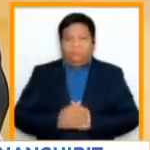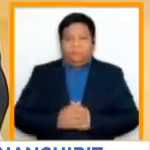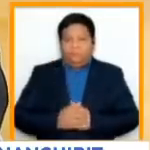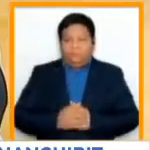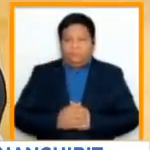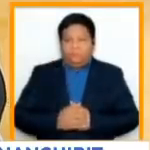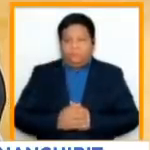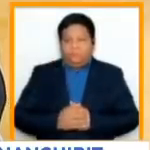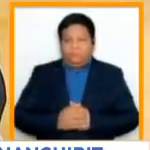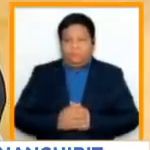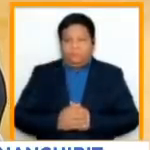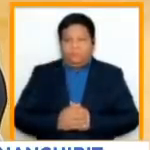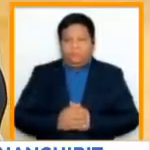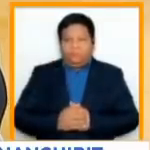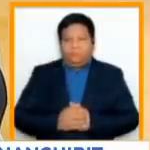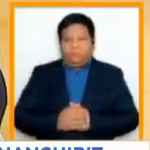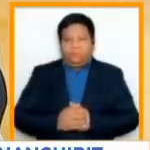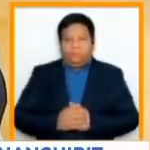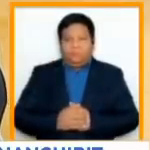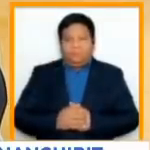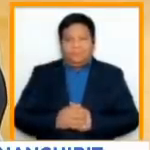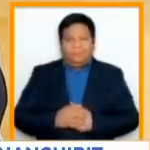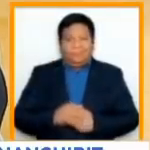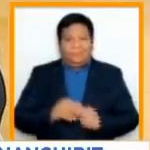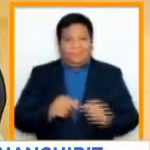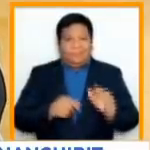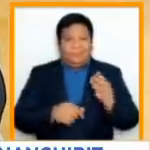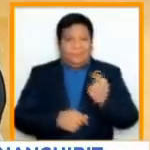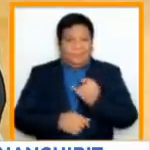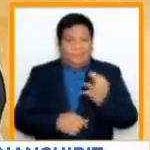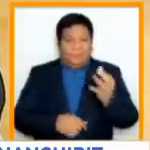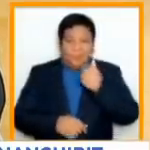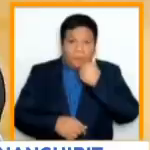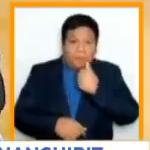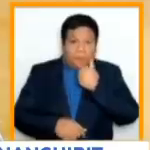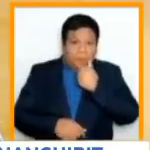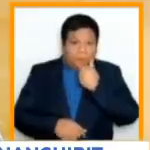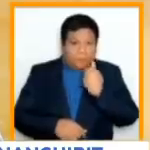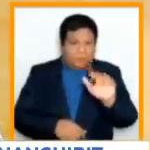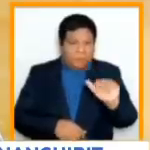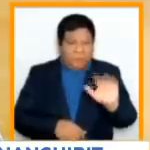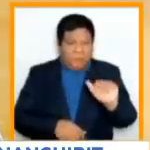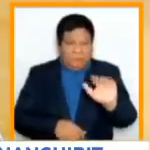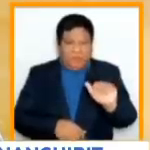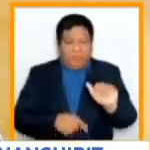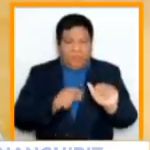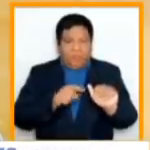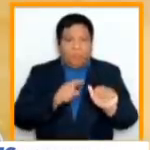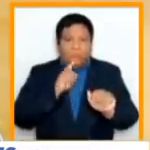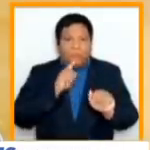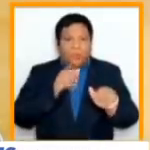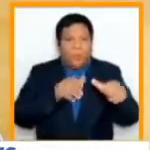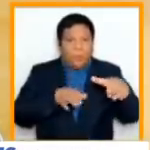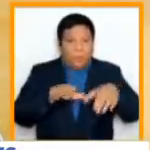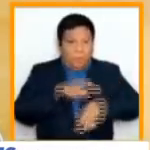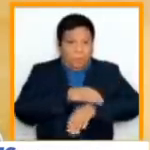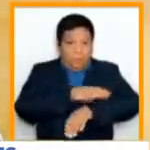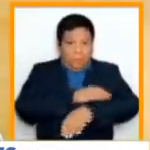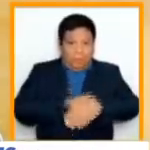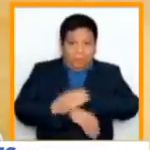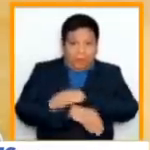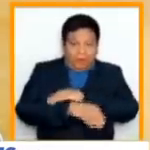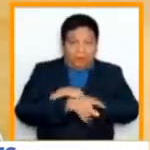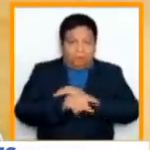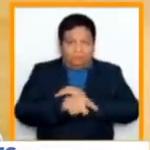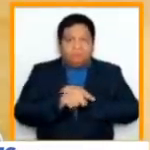Labilimang babaeng masahista ang sinagip mula sa prostitusyon sa isang high-end spa. Bistado rin ang kanilang gimmick para dumami ang